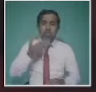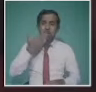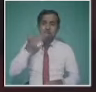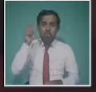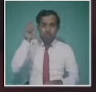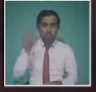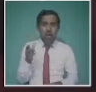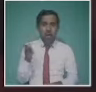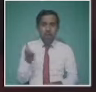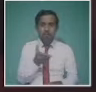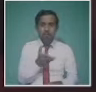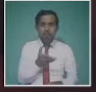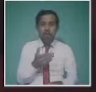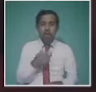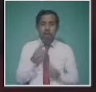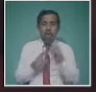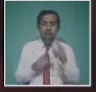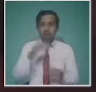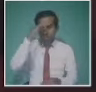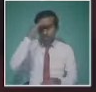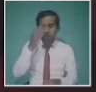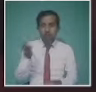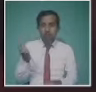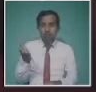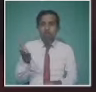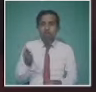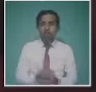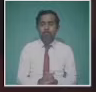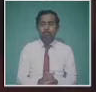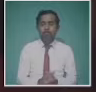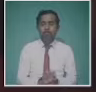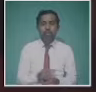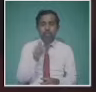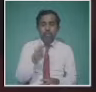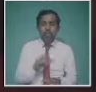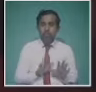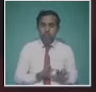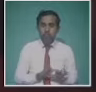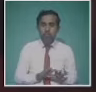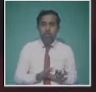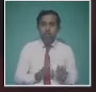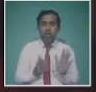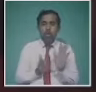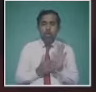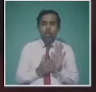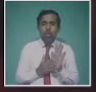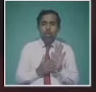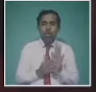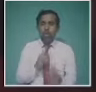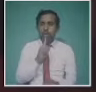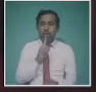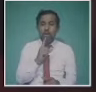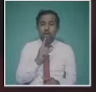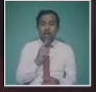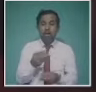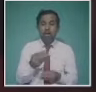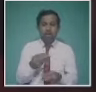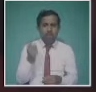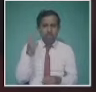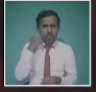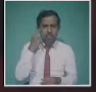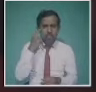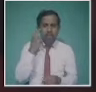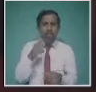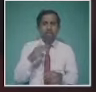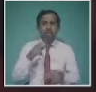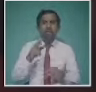ඉන්නවා අපේ කතානායකතුමා ඉන්නවා ඒ කට්ටිය ඉද්දි අනේ මොහමඩ් නසීඩ් කියන ඩීල් කාර්යය මම දන්න